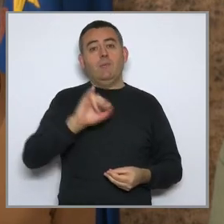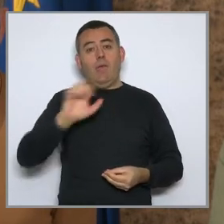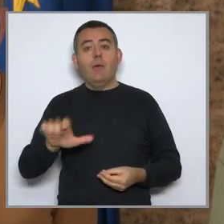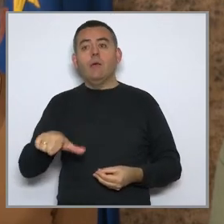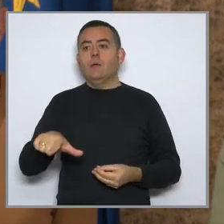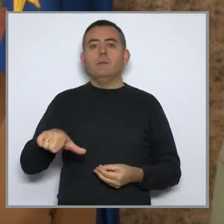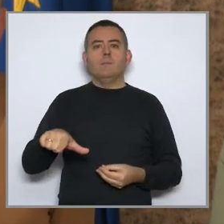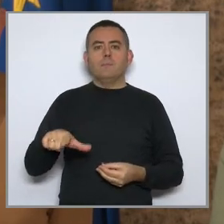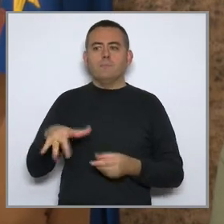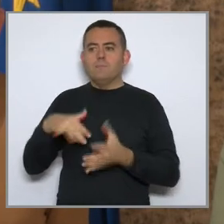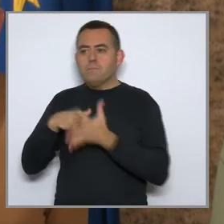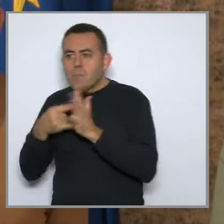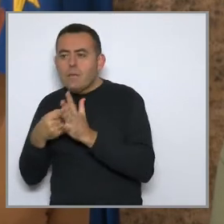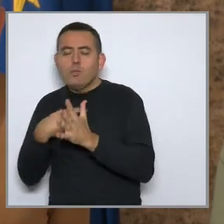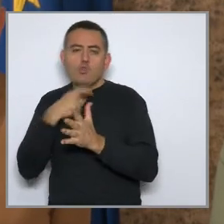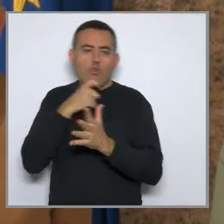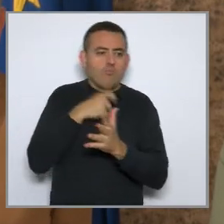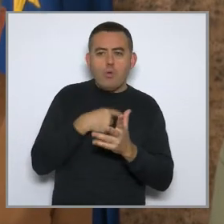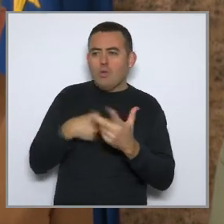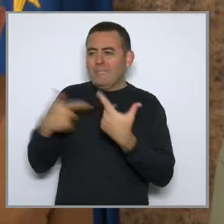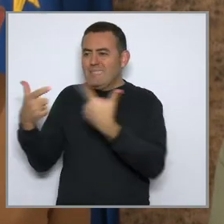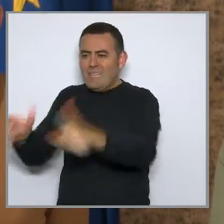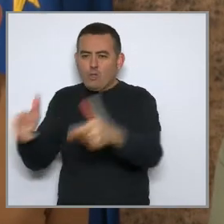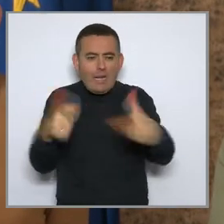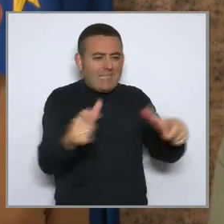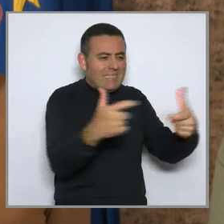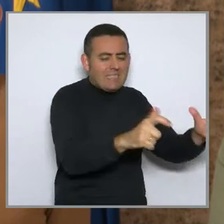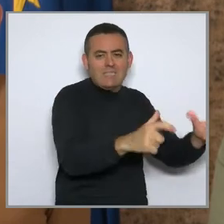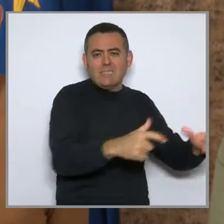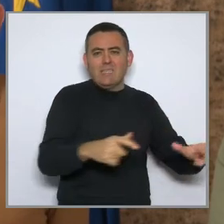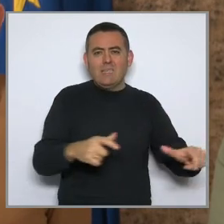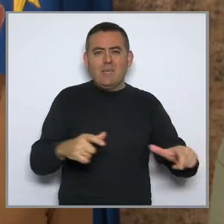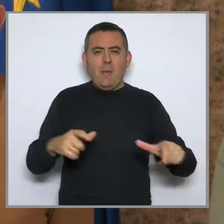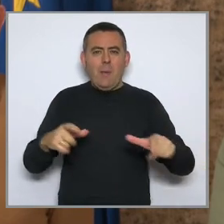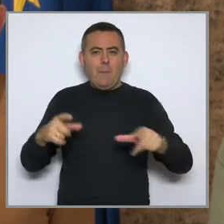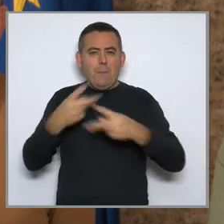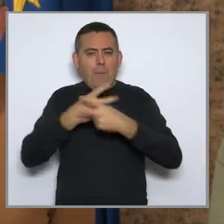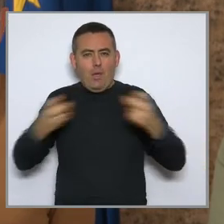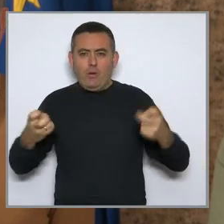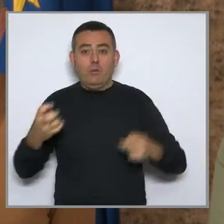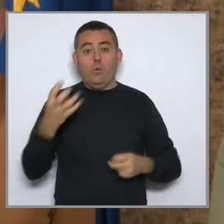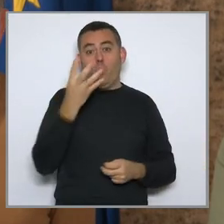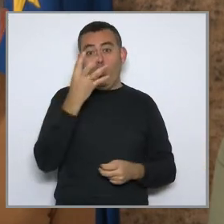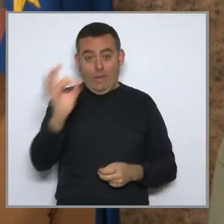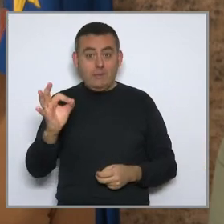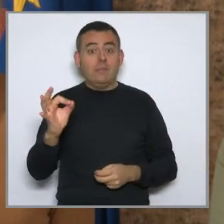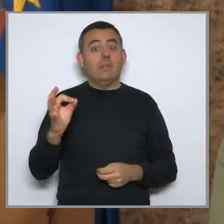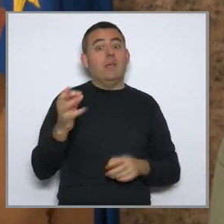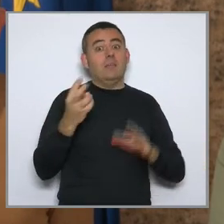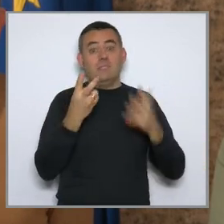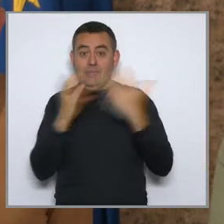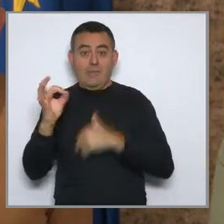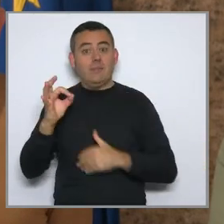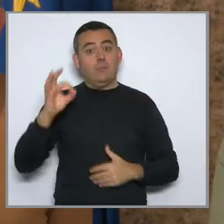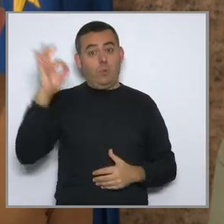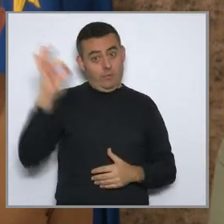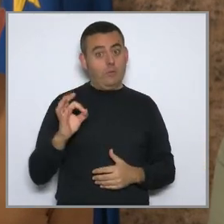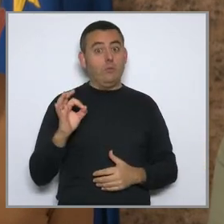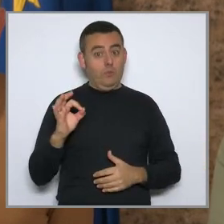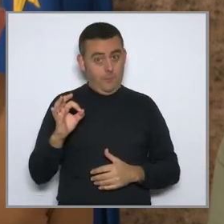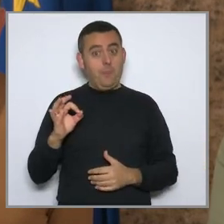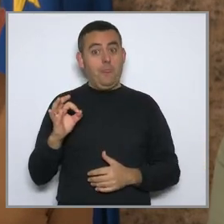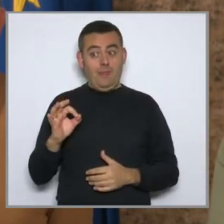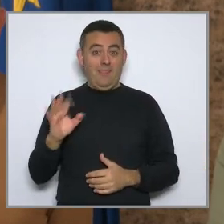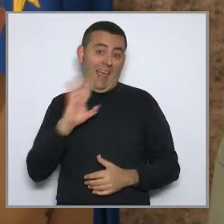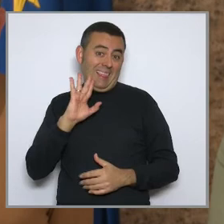els sectors empresarials que més han perdut. I estem parlant del 40 al 70% en alguns sectors dels que estan